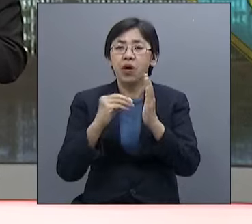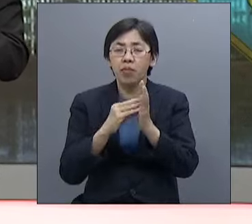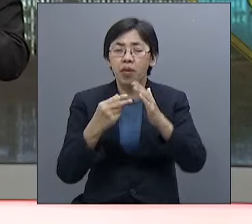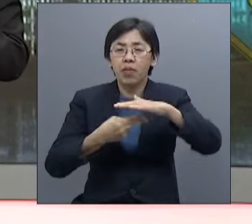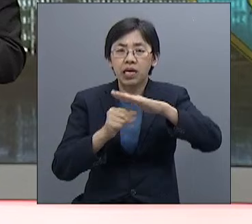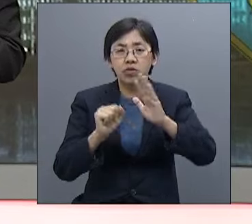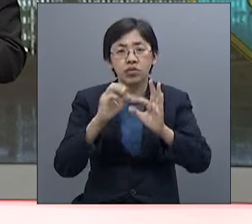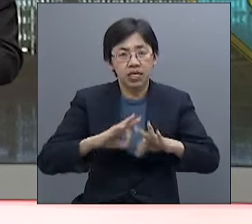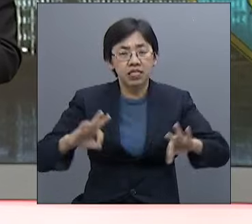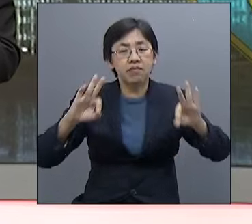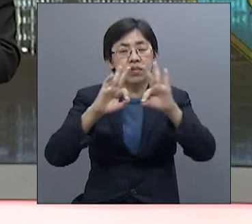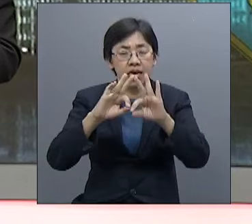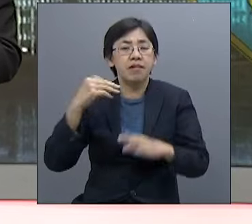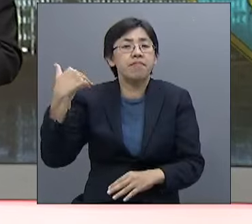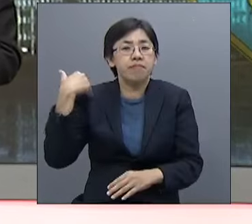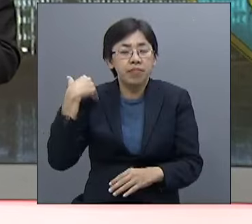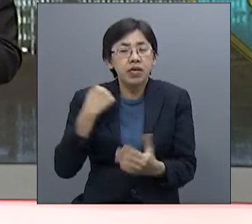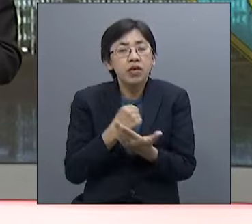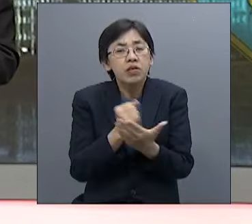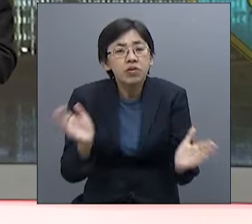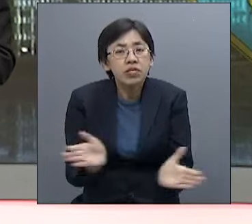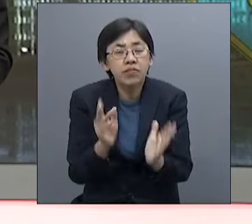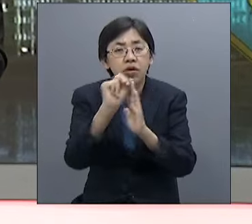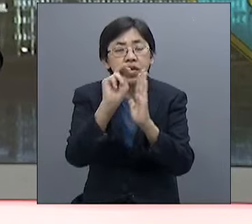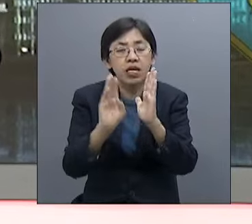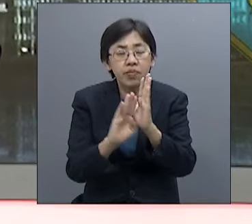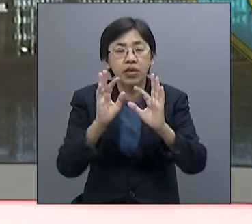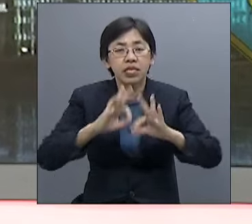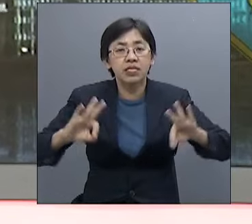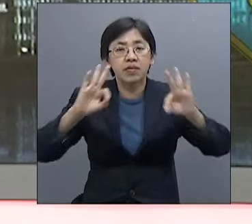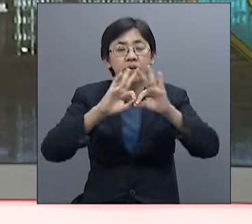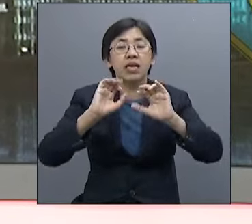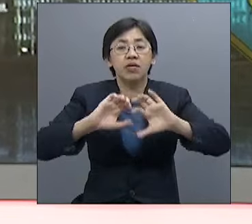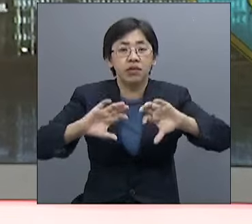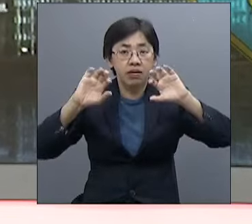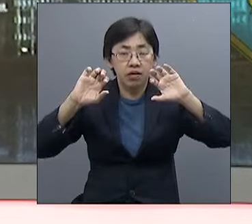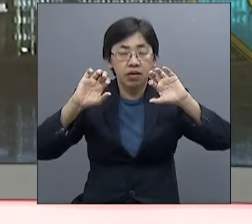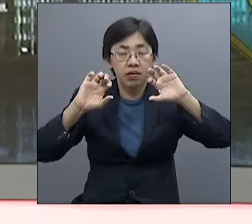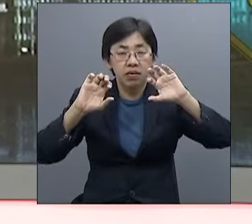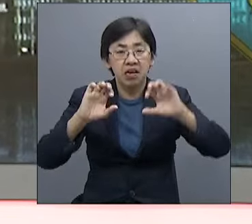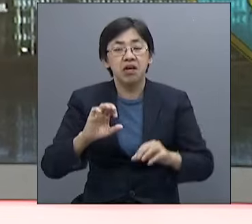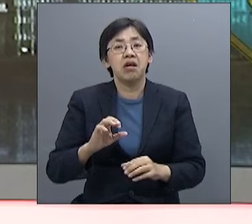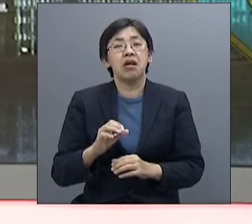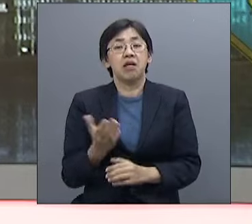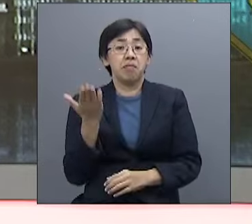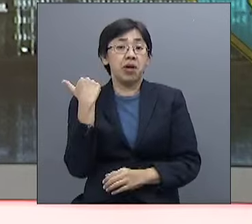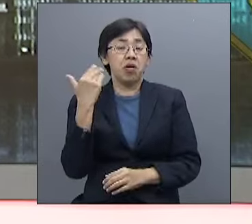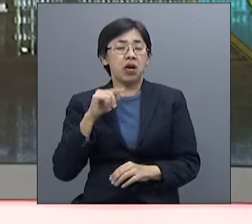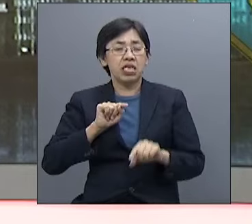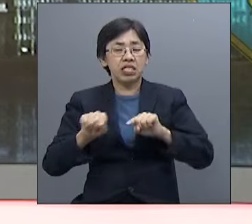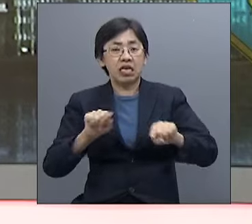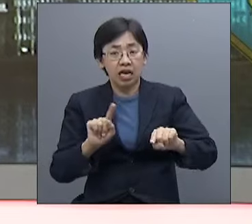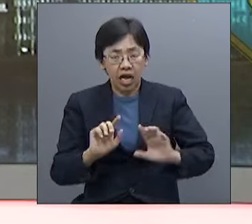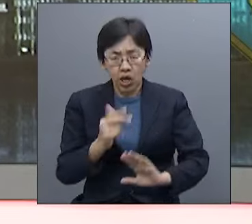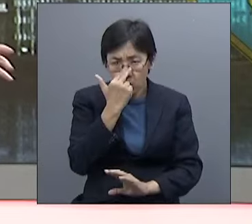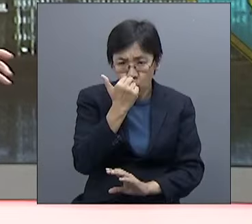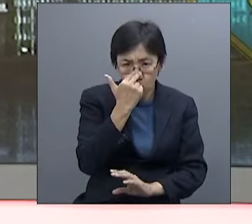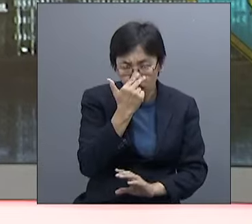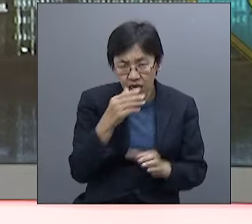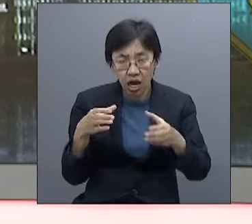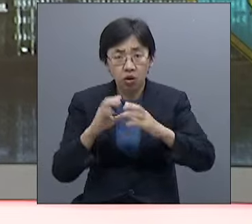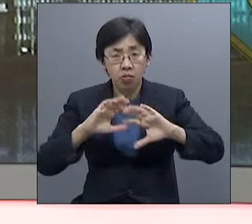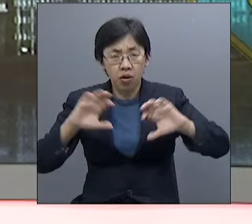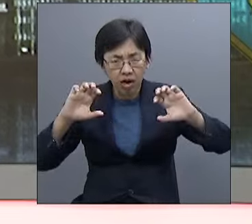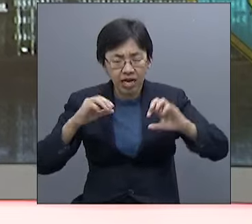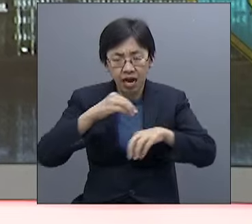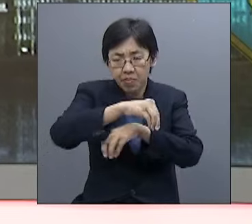ไว้ได้โดยเน้นขับเคลื่อนนโยบายสำคัญของรัฐบาลเอาไว้แต่ก็สั่งการเอาไว้เหมือนกันค่ะว่าระวังคนของภาครัฐสร้าง